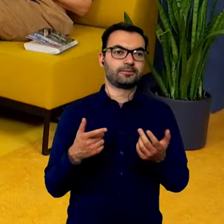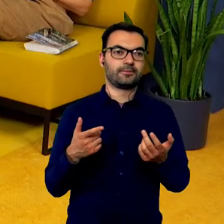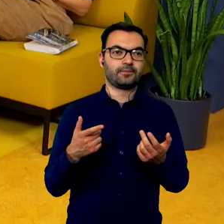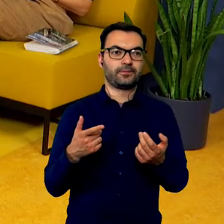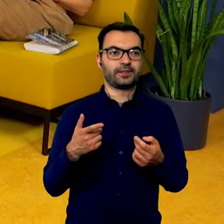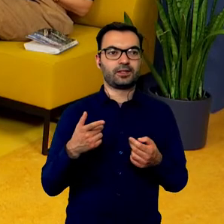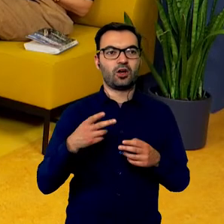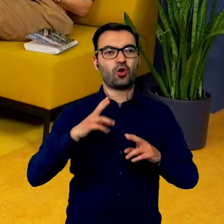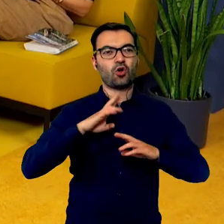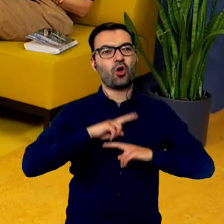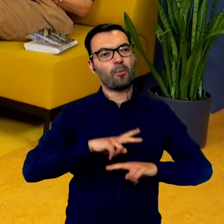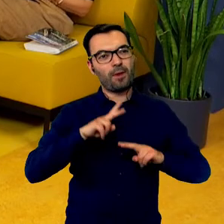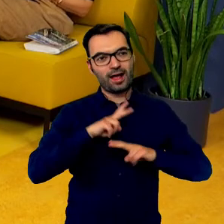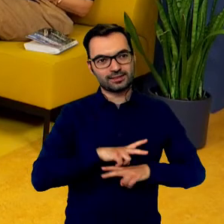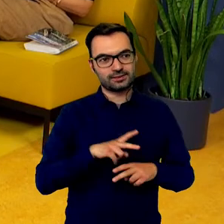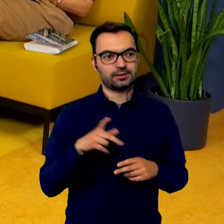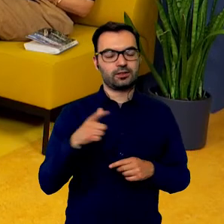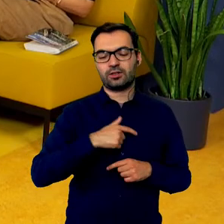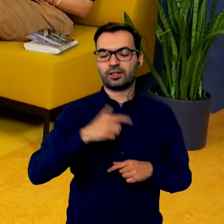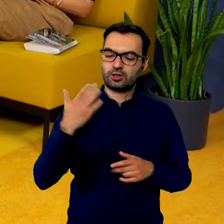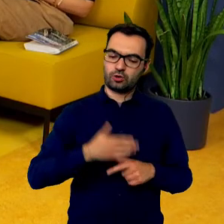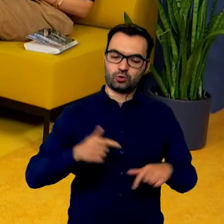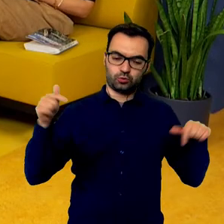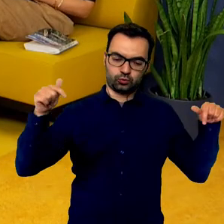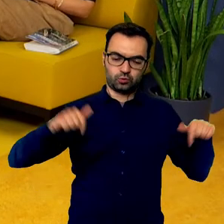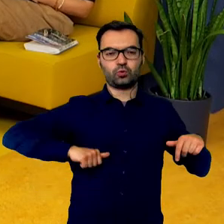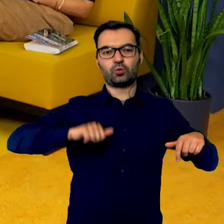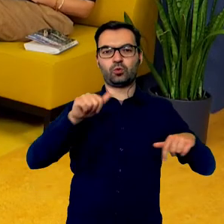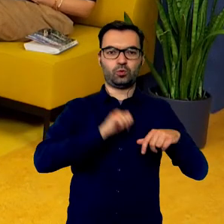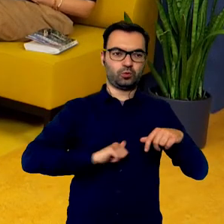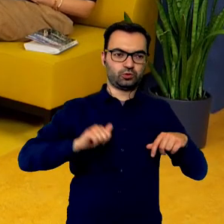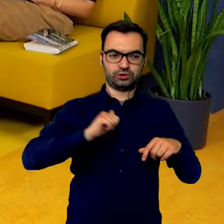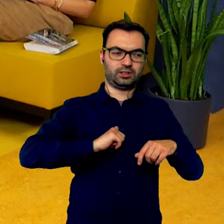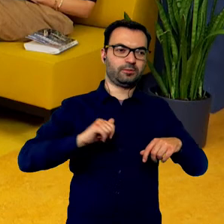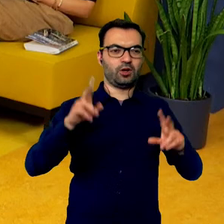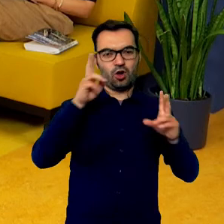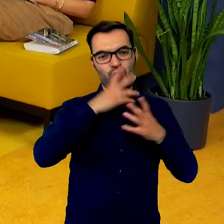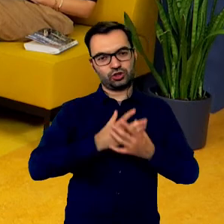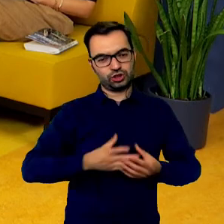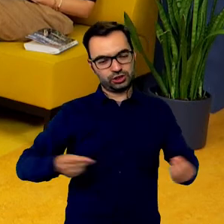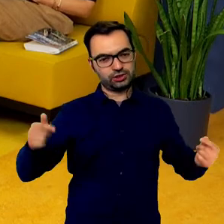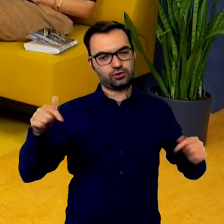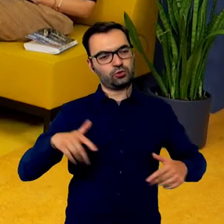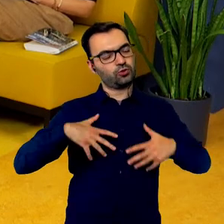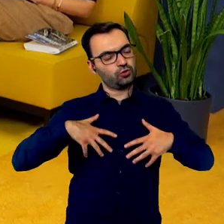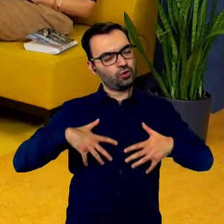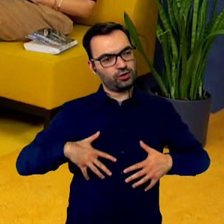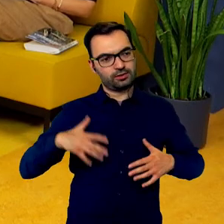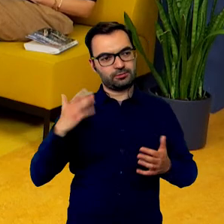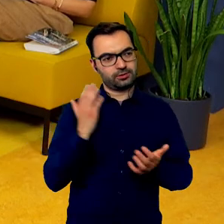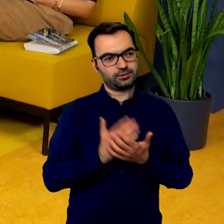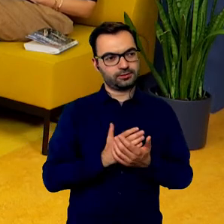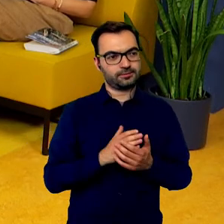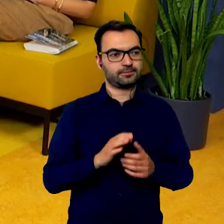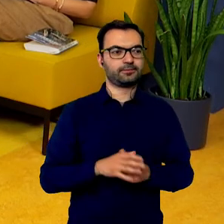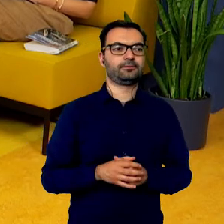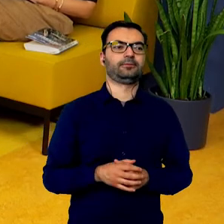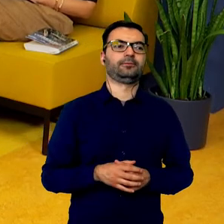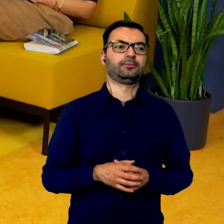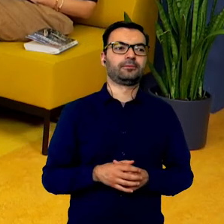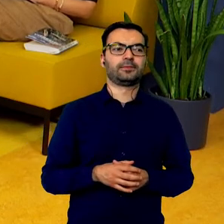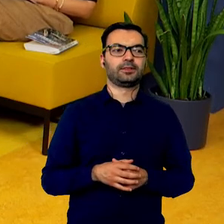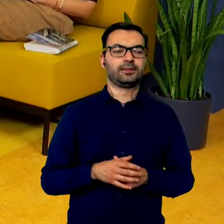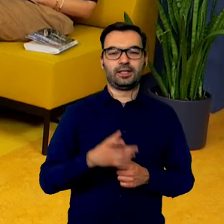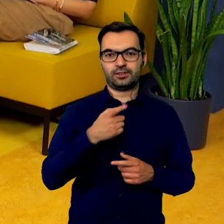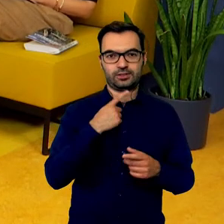wmówiony nam kompleks przez wieki, że my tylko tutaj u siebie, w tej ojczyźnie, tożsamość swoją odczuć możemy? Trochę aż język zmieniłam na